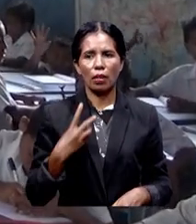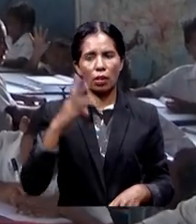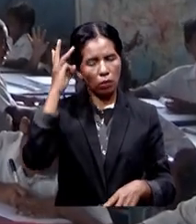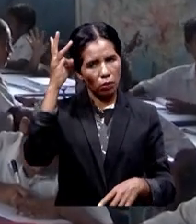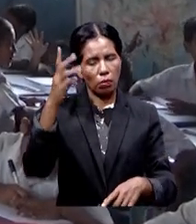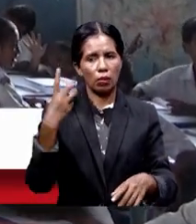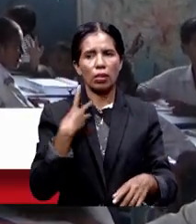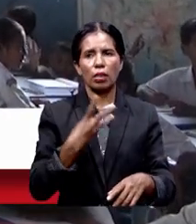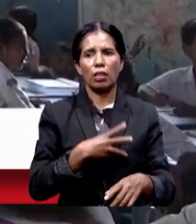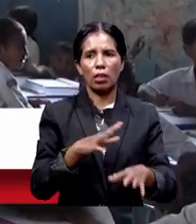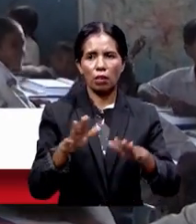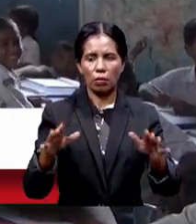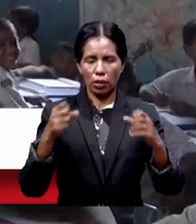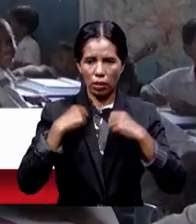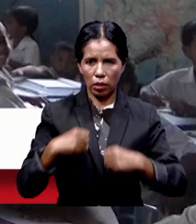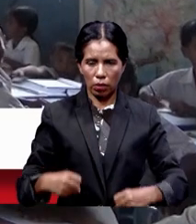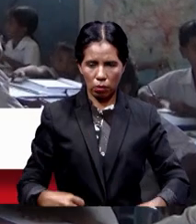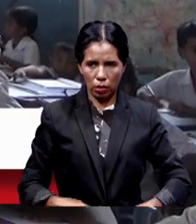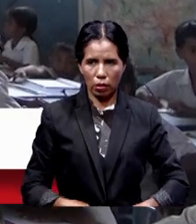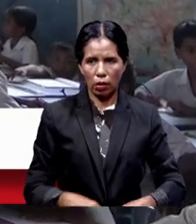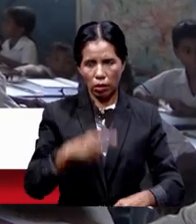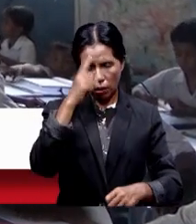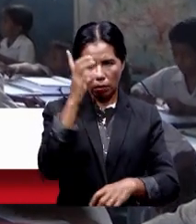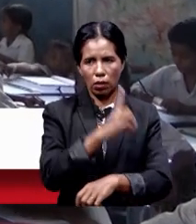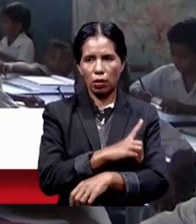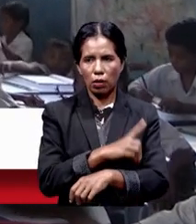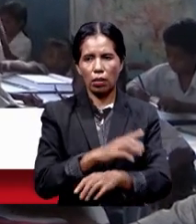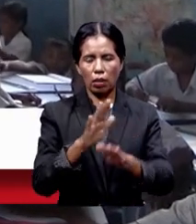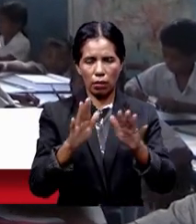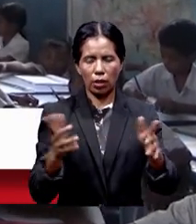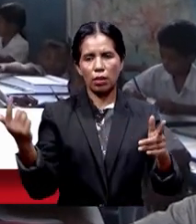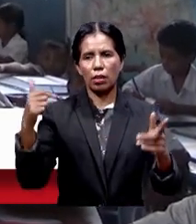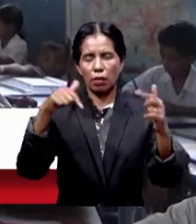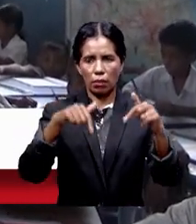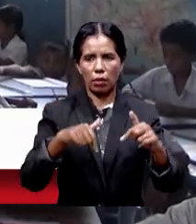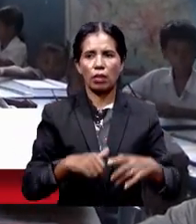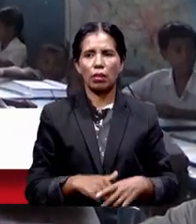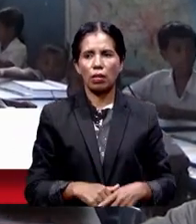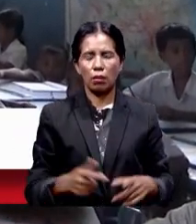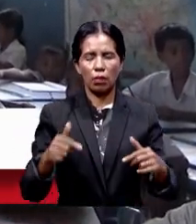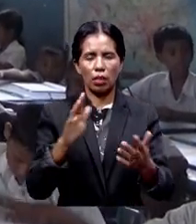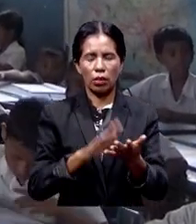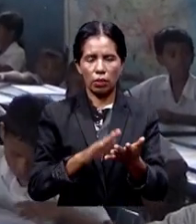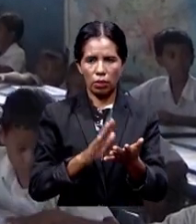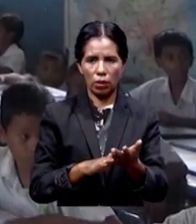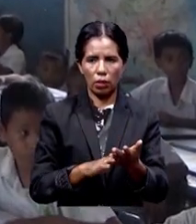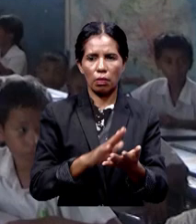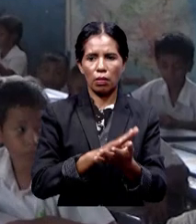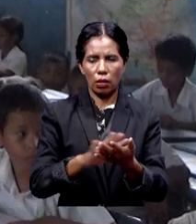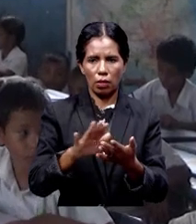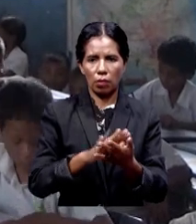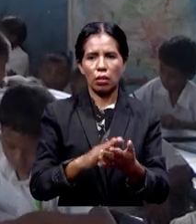itanene labari serne saure tambah lor lor labari sira mai mai skola iha umum mai iha mos